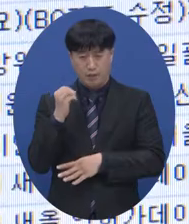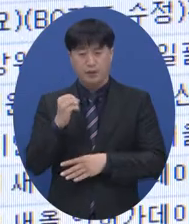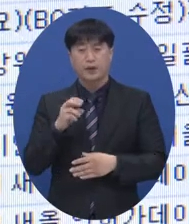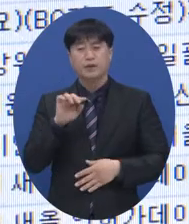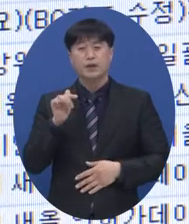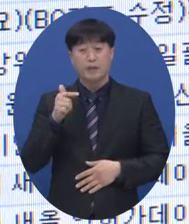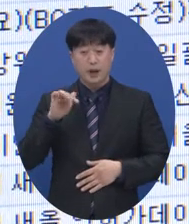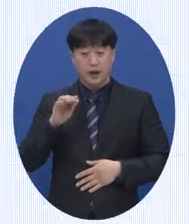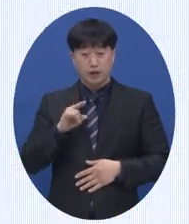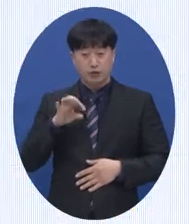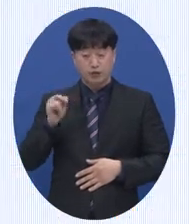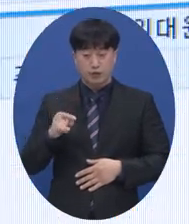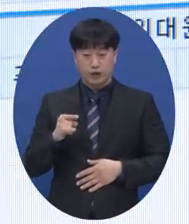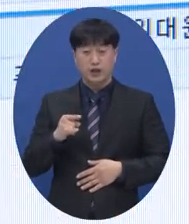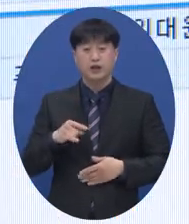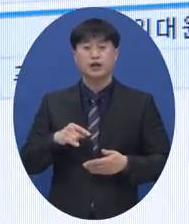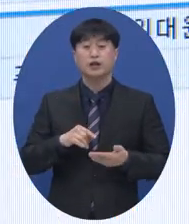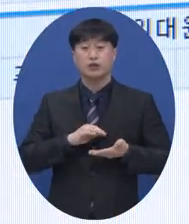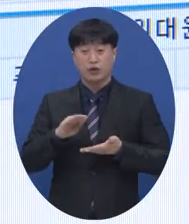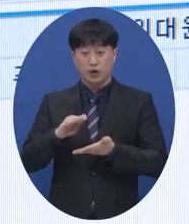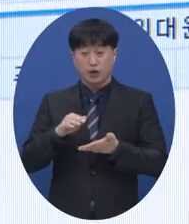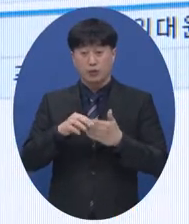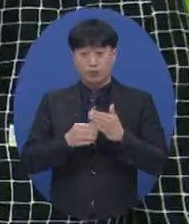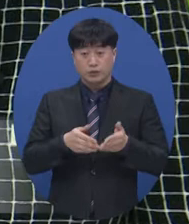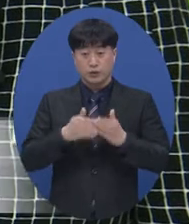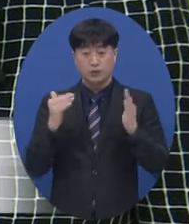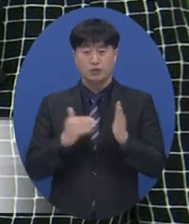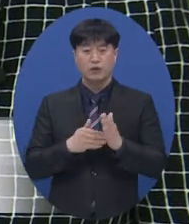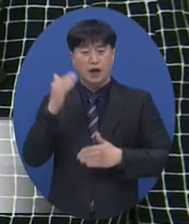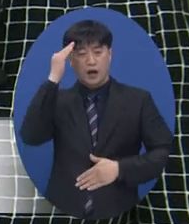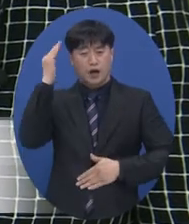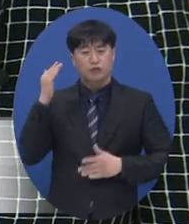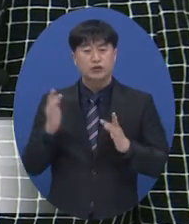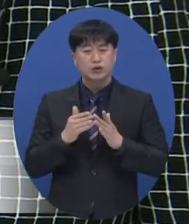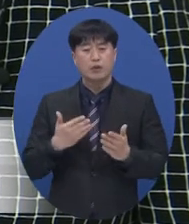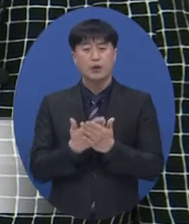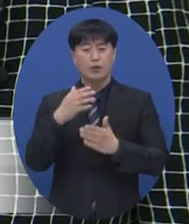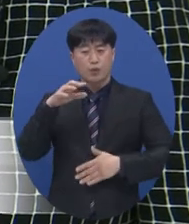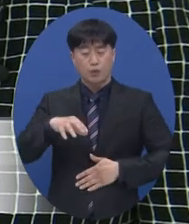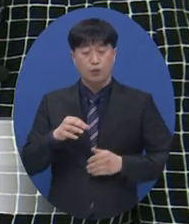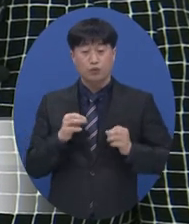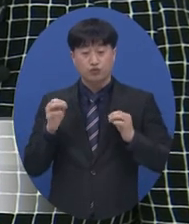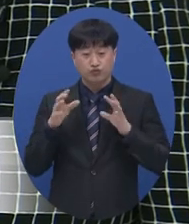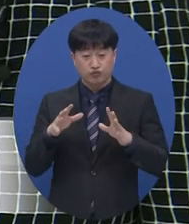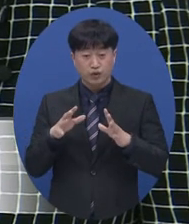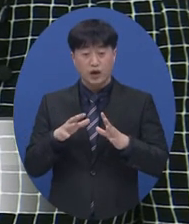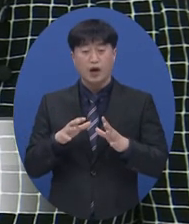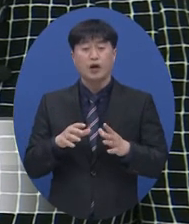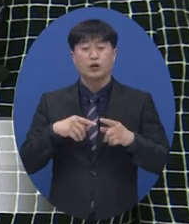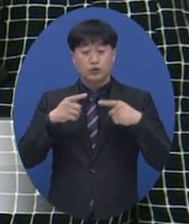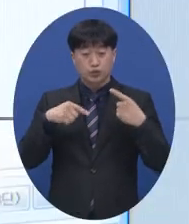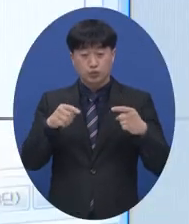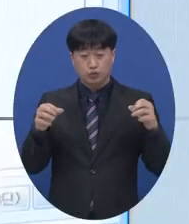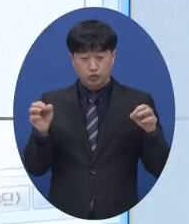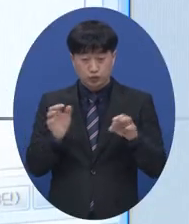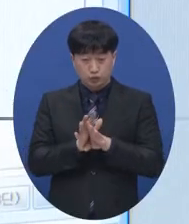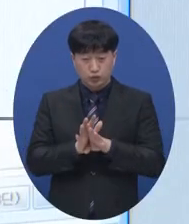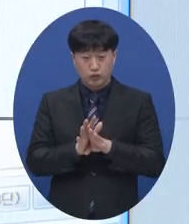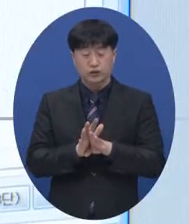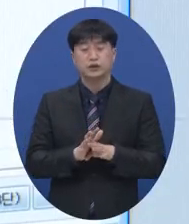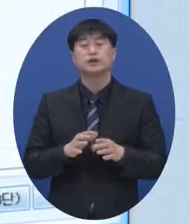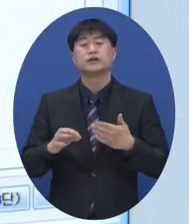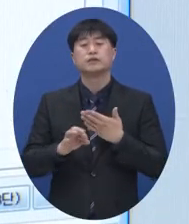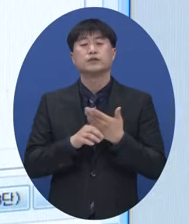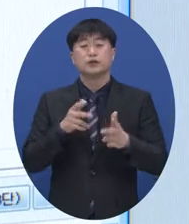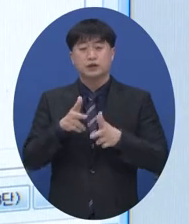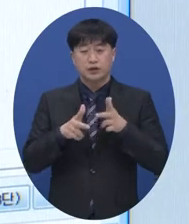교육훈련 통지서 전달 시스템을 구축했습니다 한국인터넷진흥원 이 주관하는 페이퍼리스 촉진 시범 사업 지원 대상으로